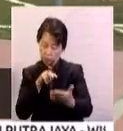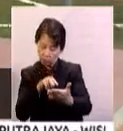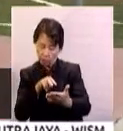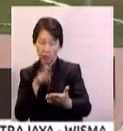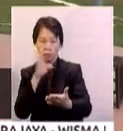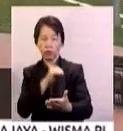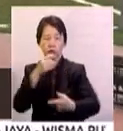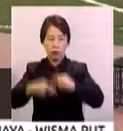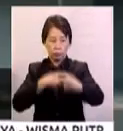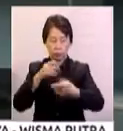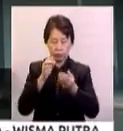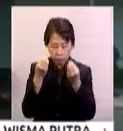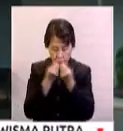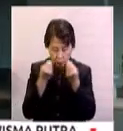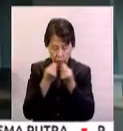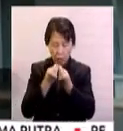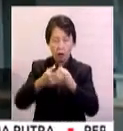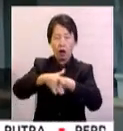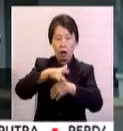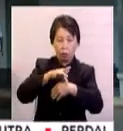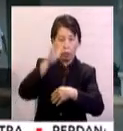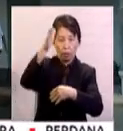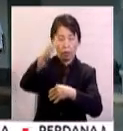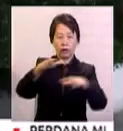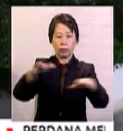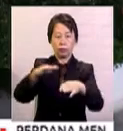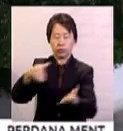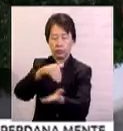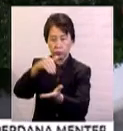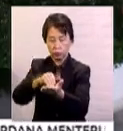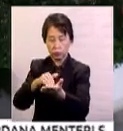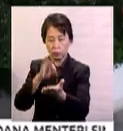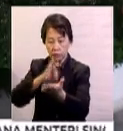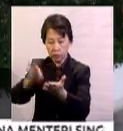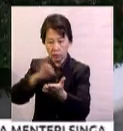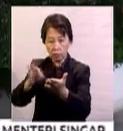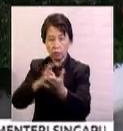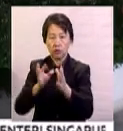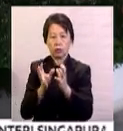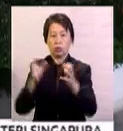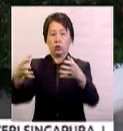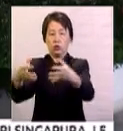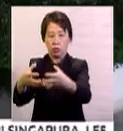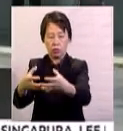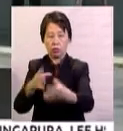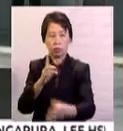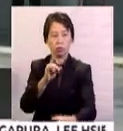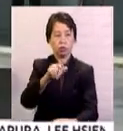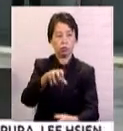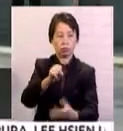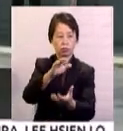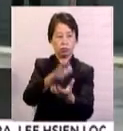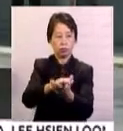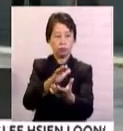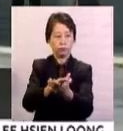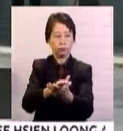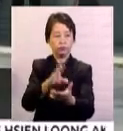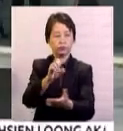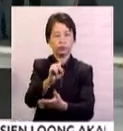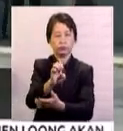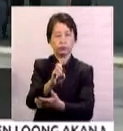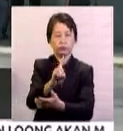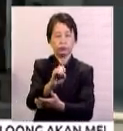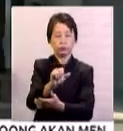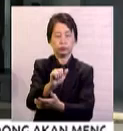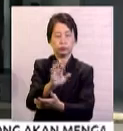Manakala proses mengira undi awal hanya akan dibuat di Pusat Pengiraan Undi Berkelompok di SJKC Bandar Seri Sendayan